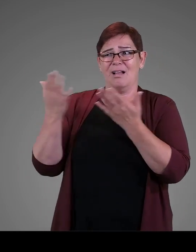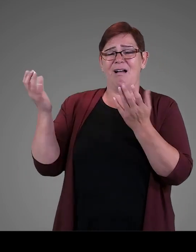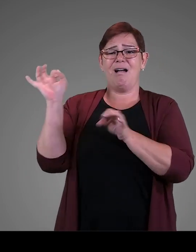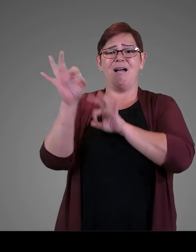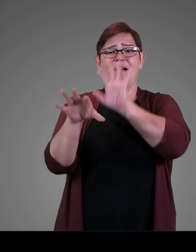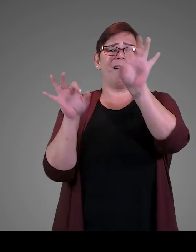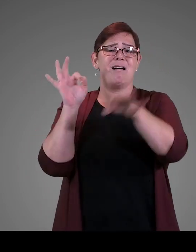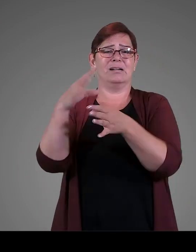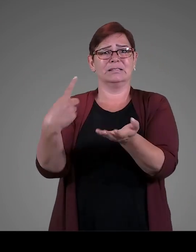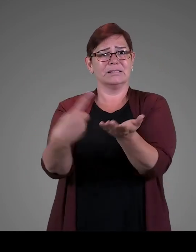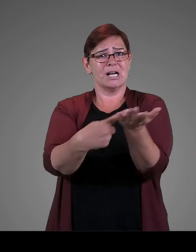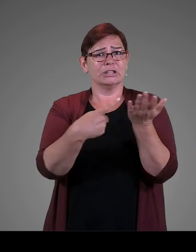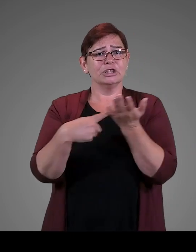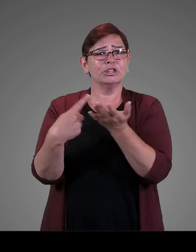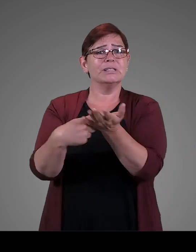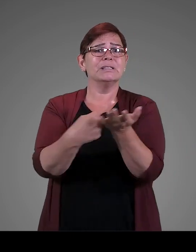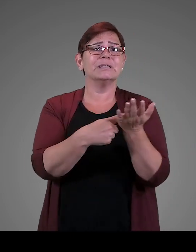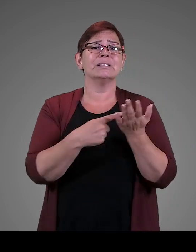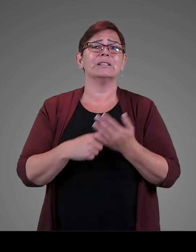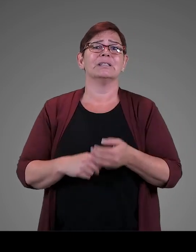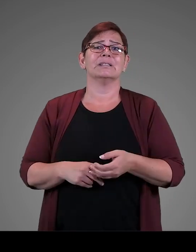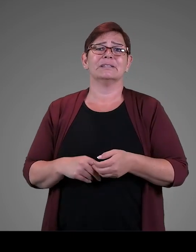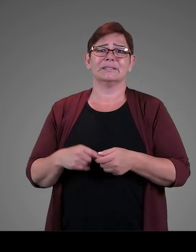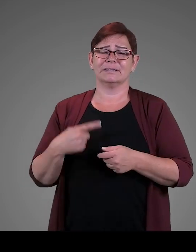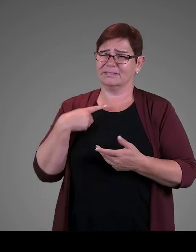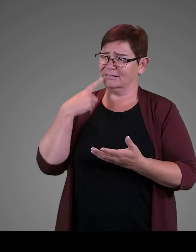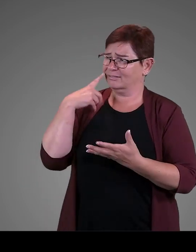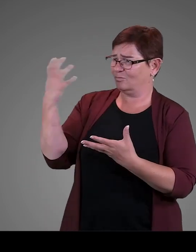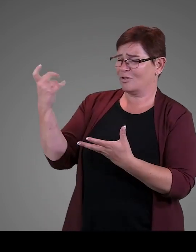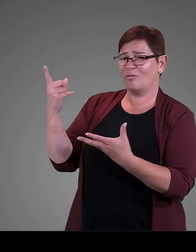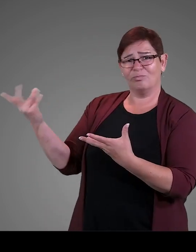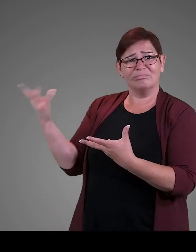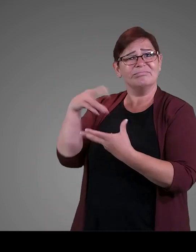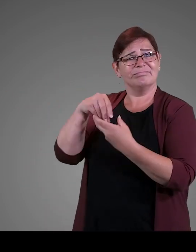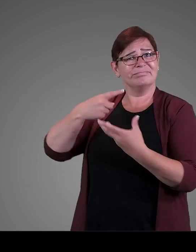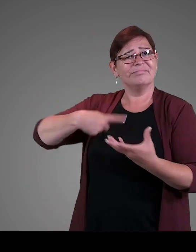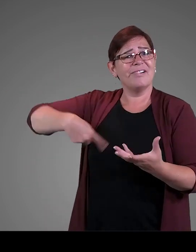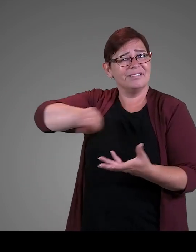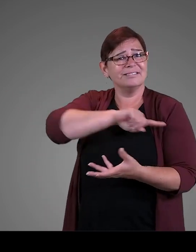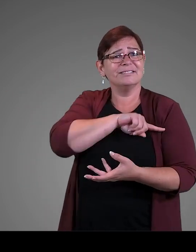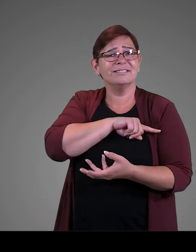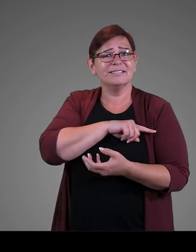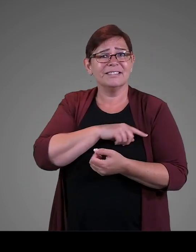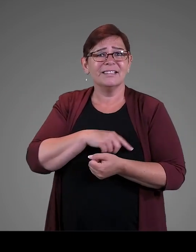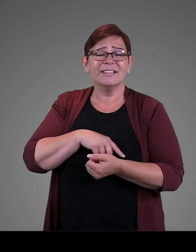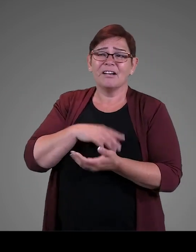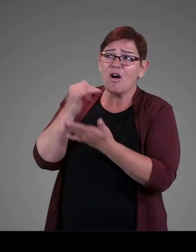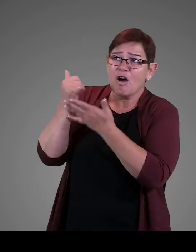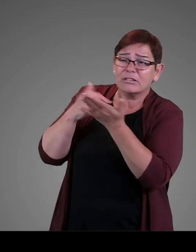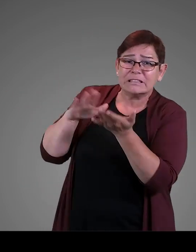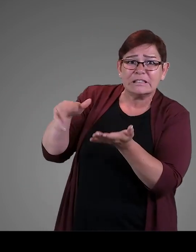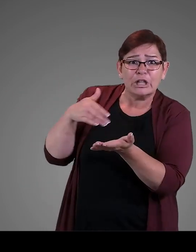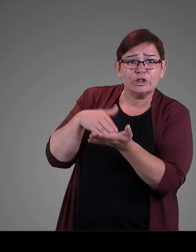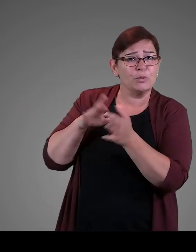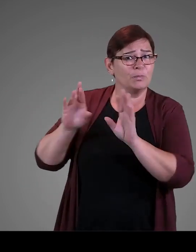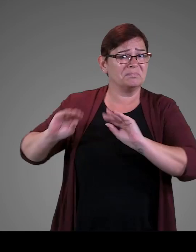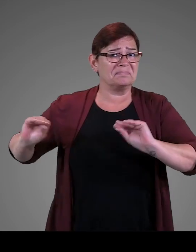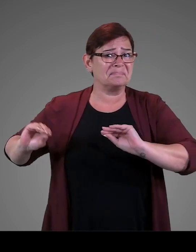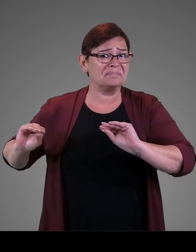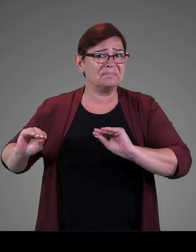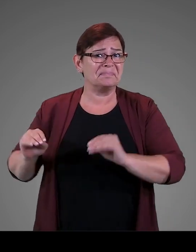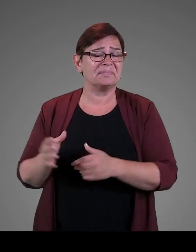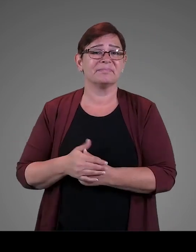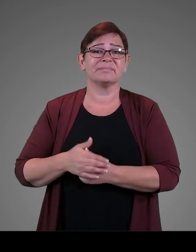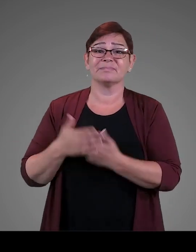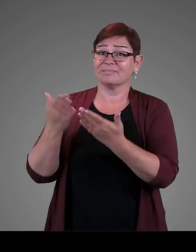beaucoup enrichi les discussions. Je pense qu'on a envie de nous compter parmi nous, là, centre d'artistes ou non.